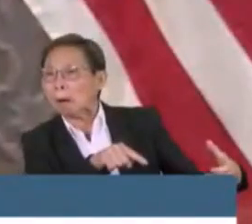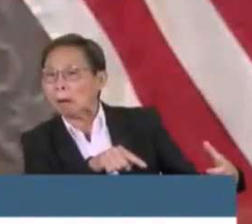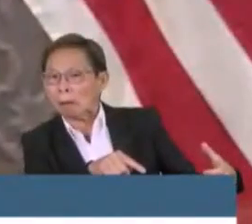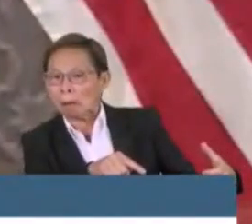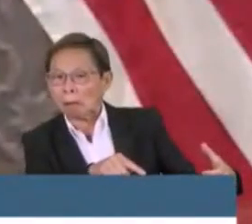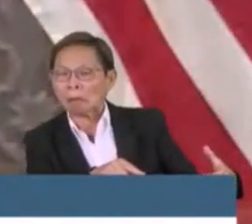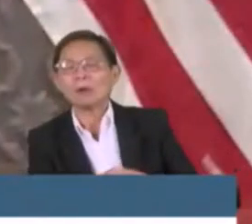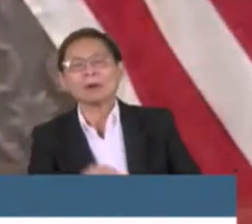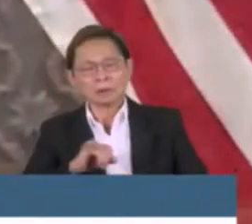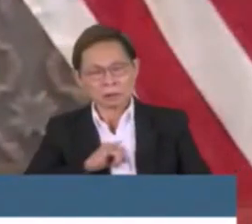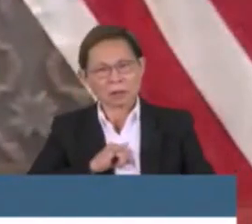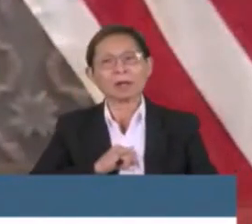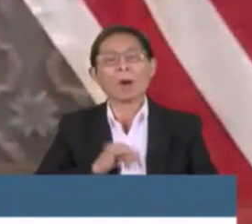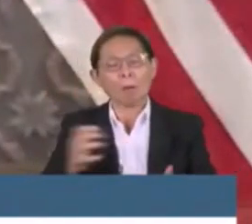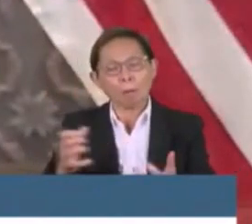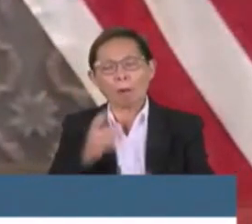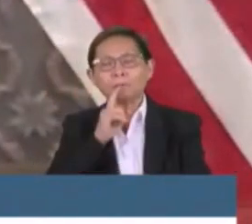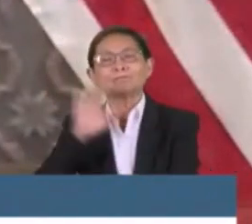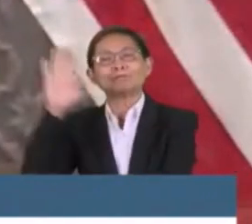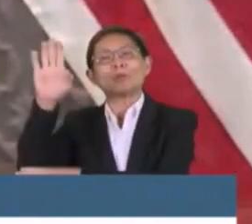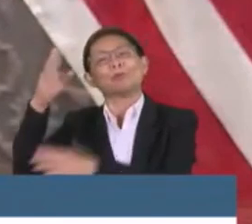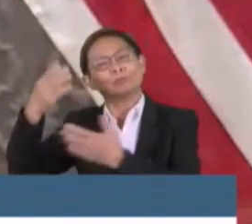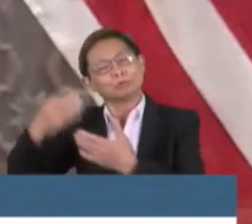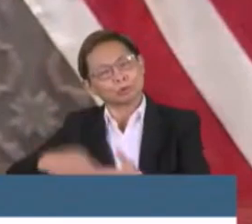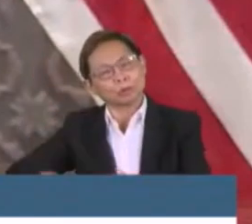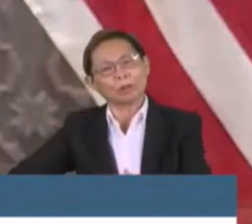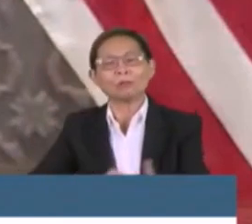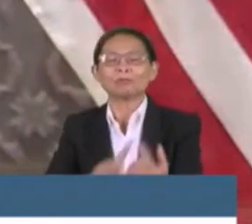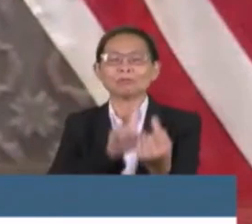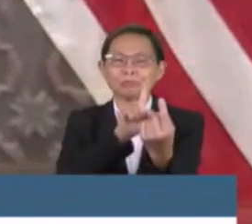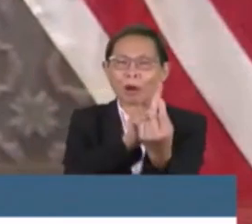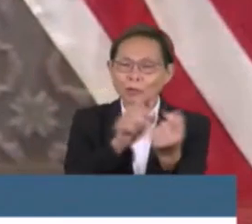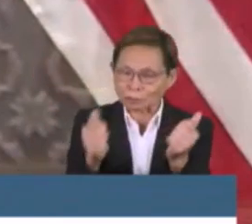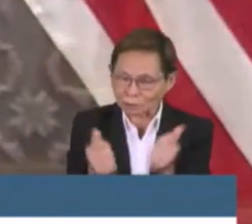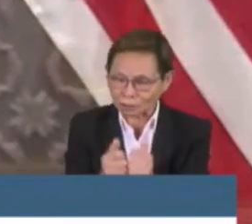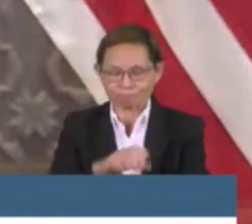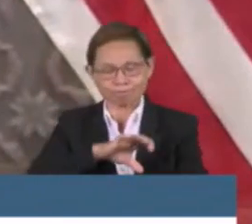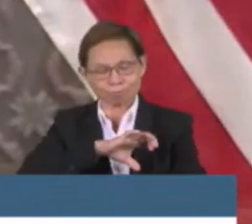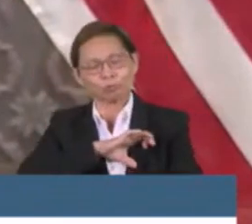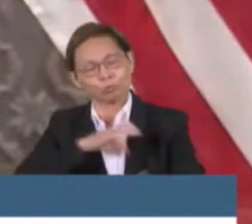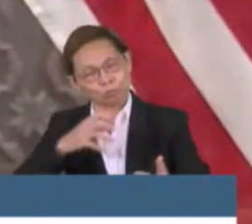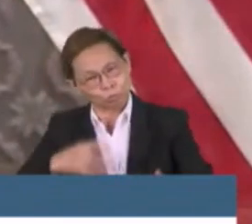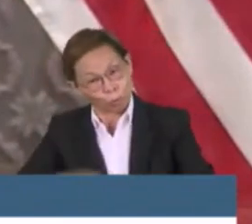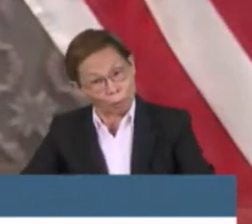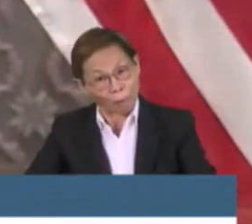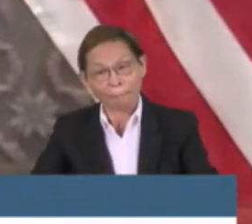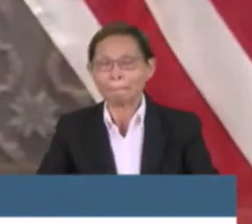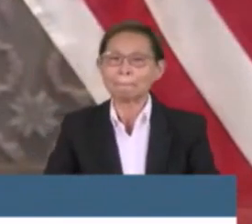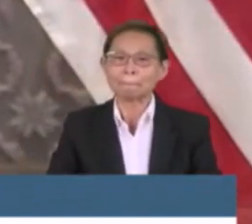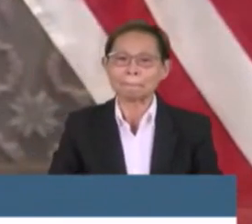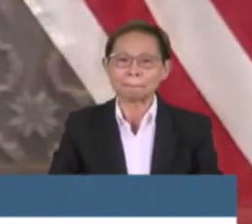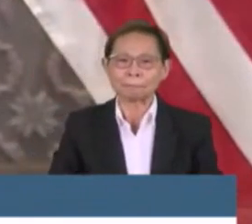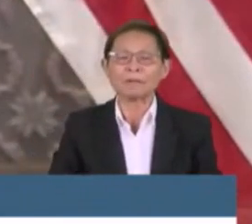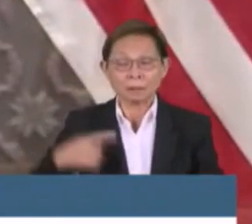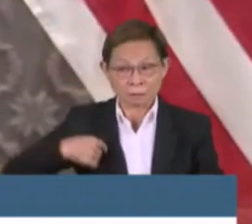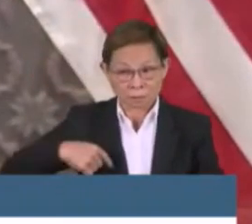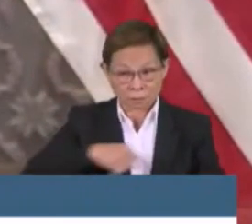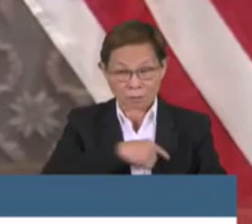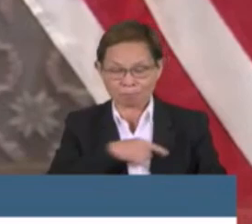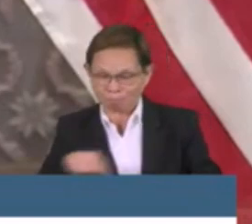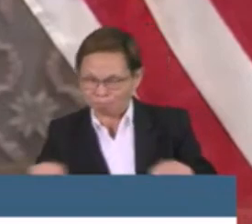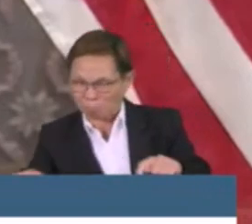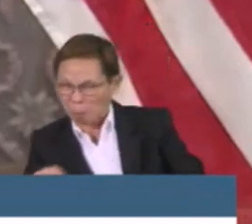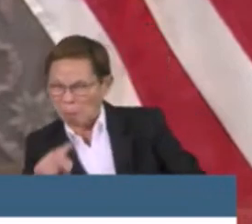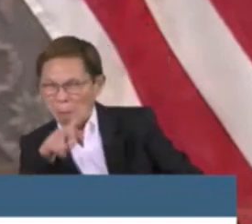Saya ingin memberi jaminan setelah mengadakan pertemuan dengan pasukan keselamatan bahawa kita akan